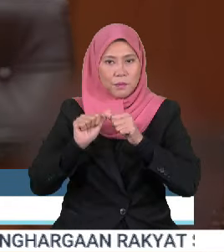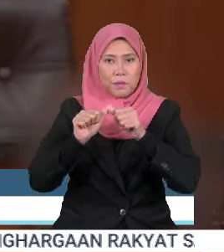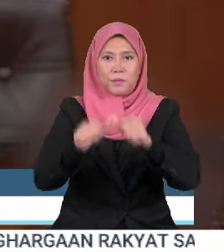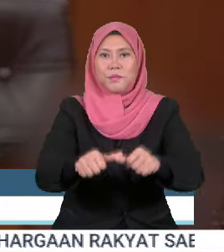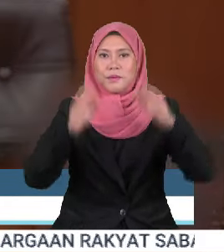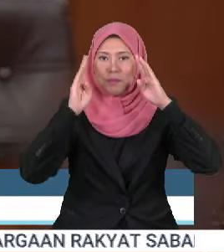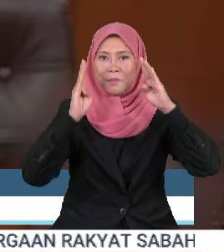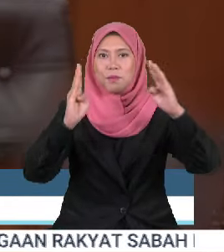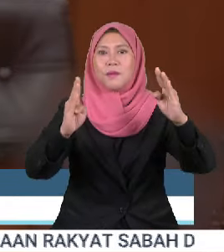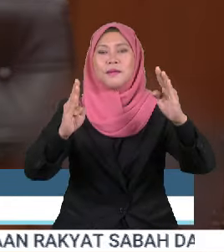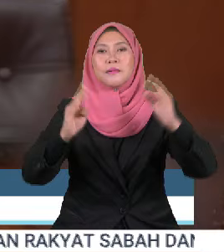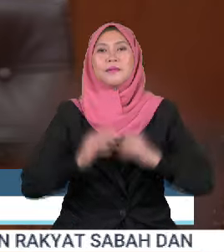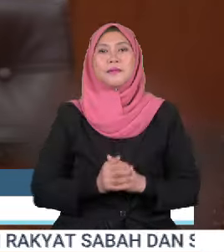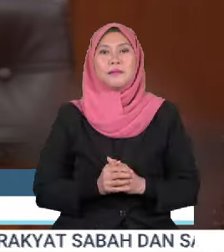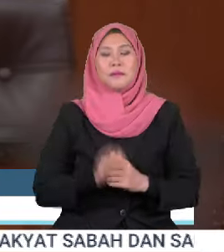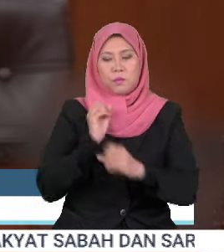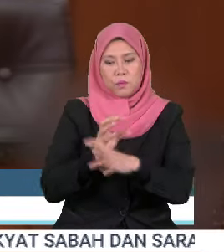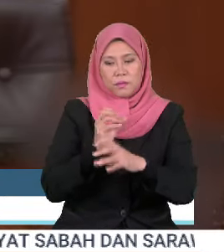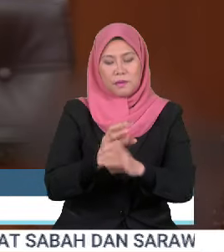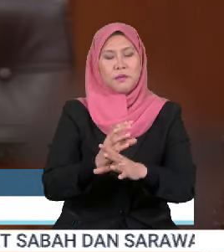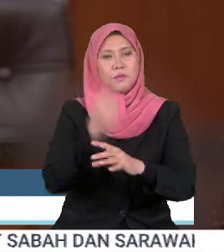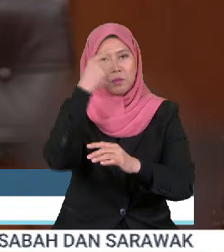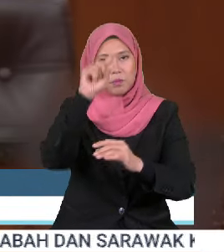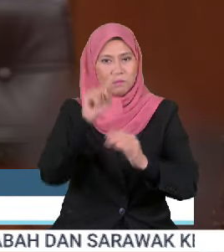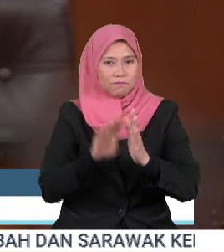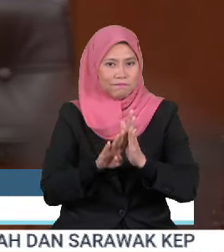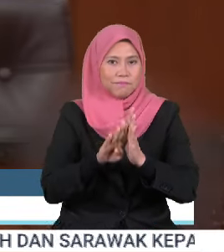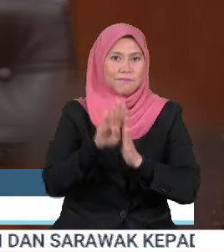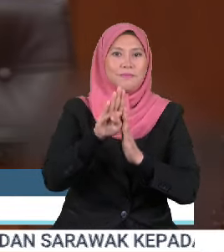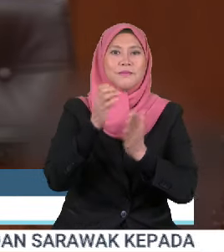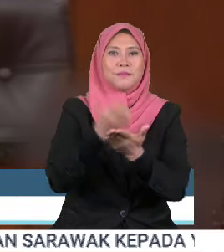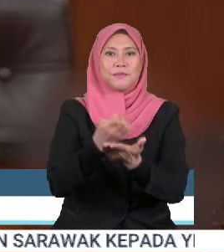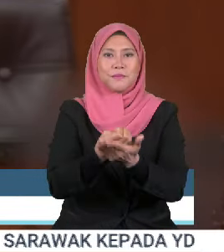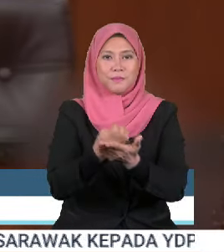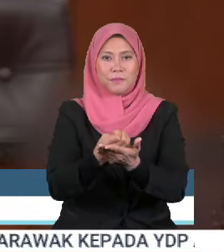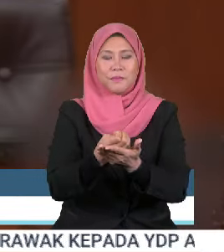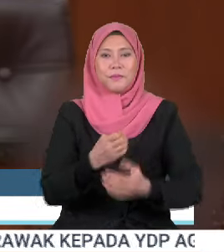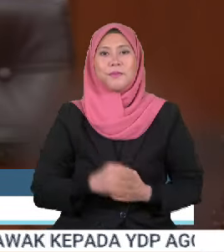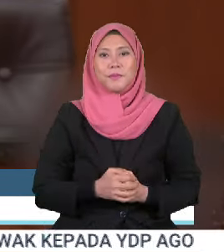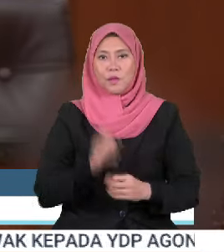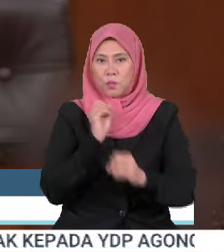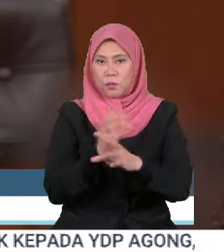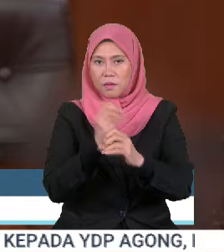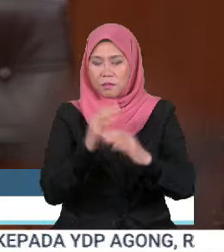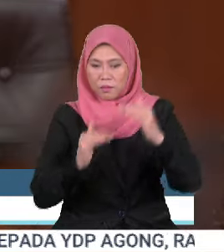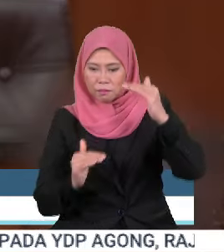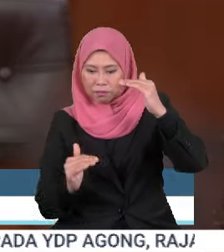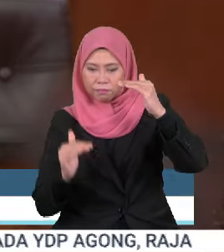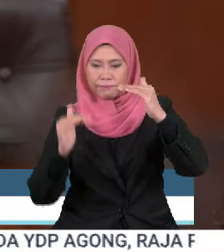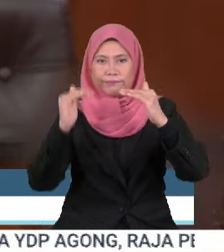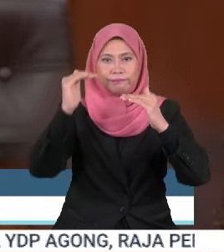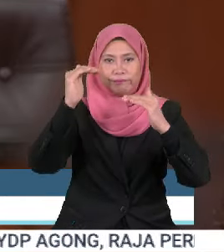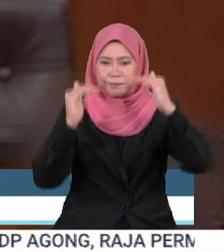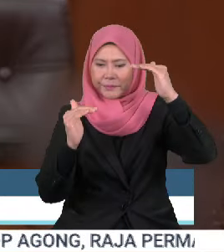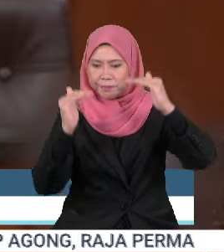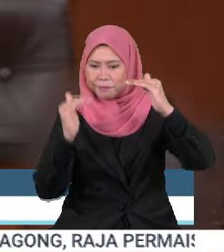diberi tumpuan di samping usaha untuk melonjakkan Prestasi ekonomi dalam usaha merapatkan jurang